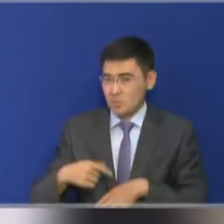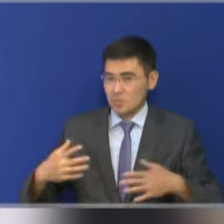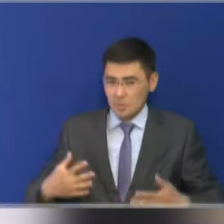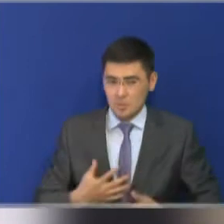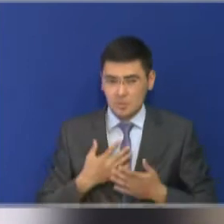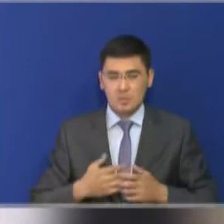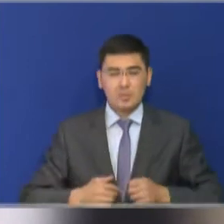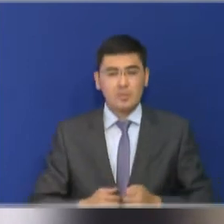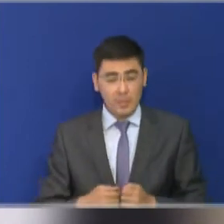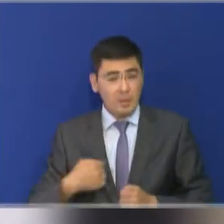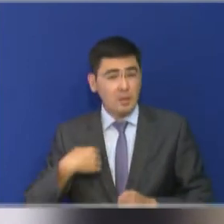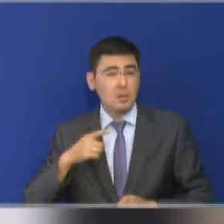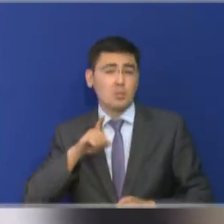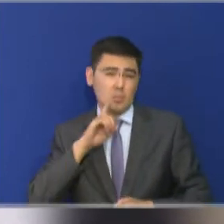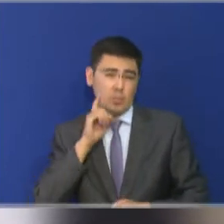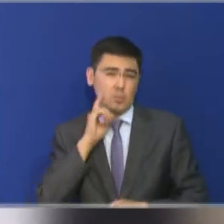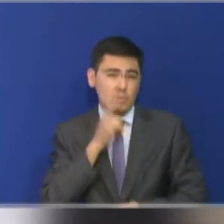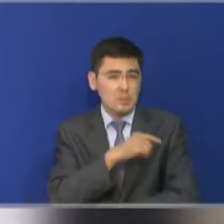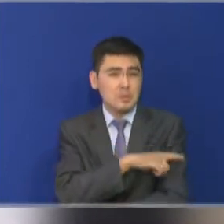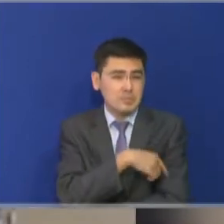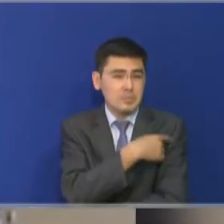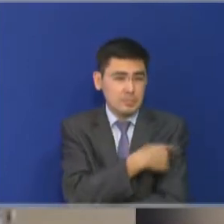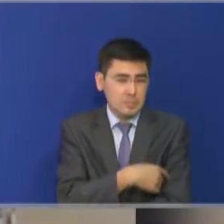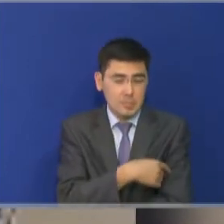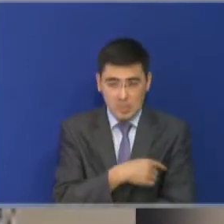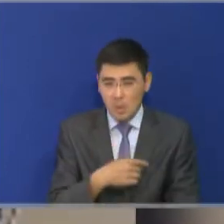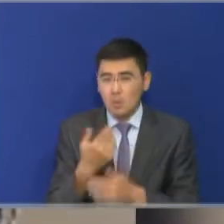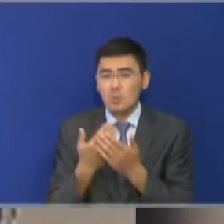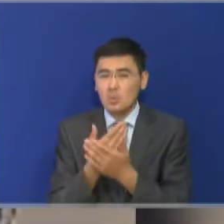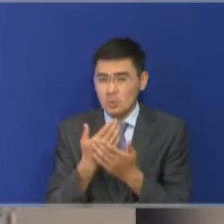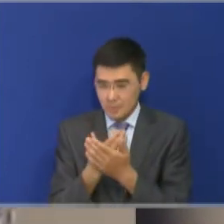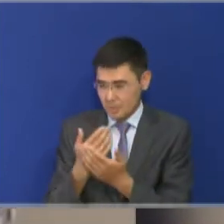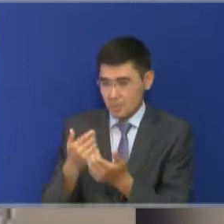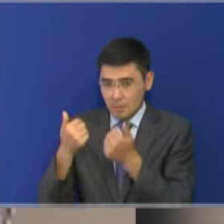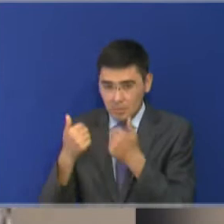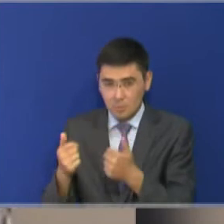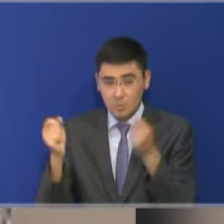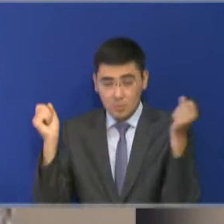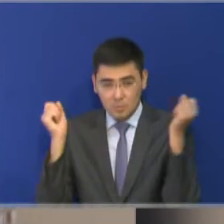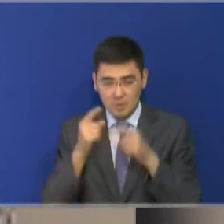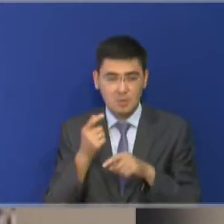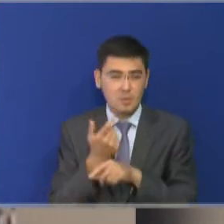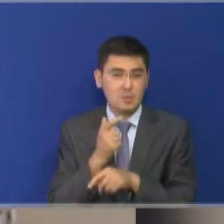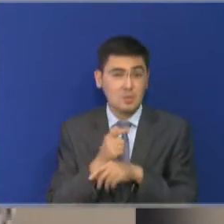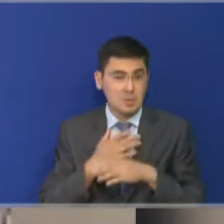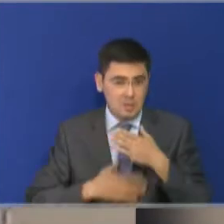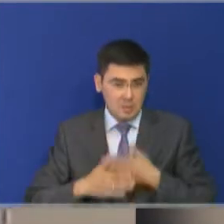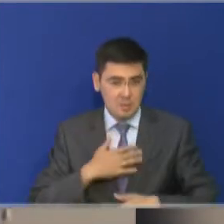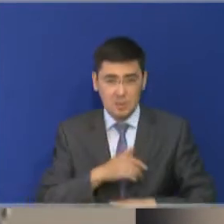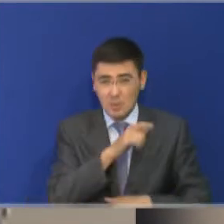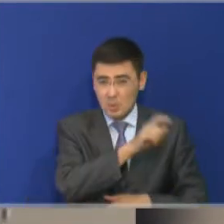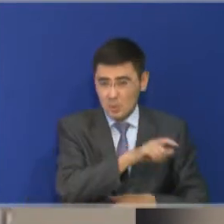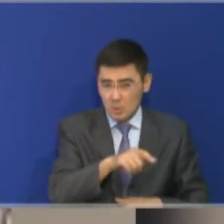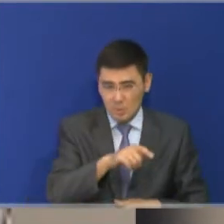маман ретінде өте қуаныштымын. Денсаулық сақтау саласындағы біздің